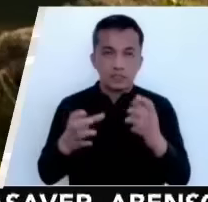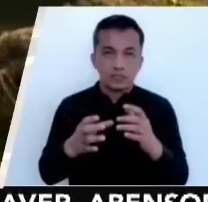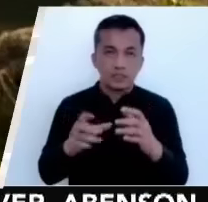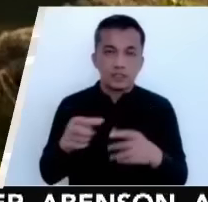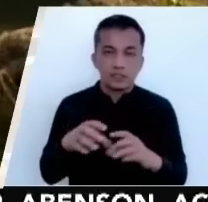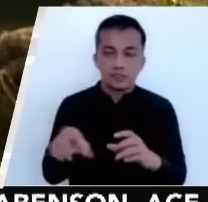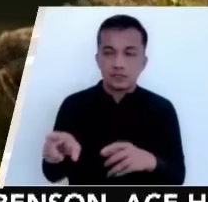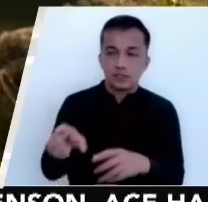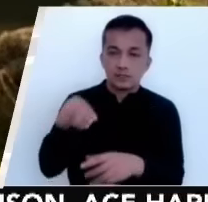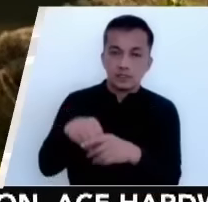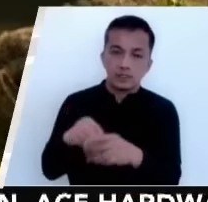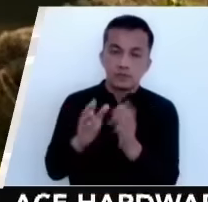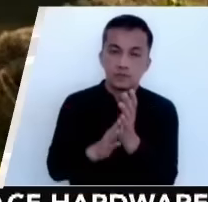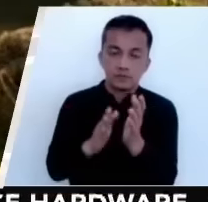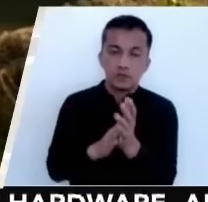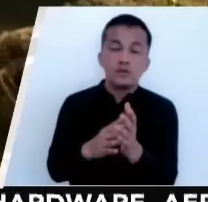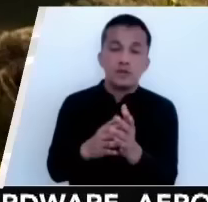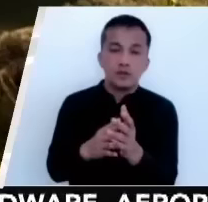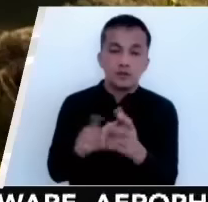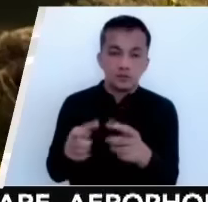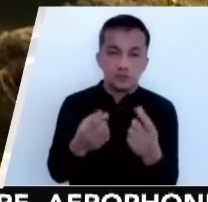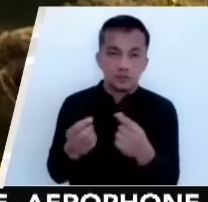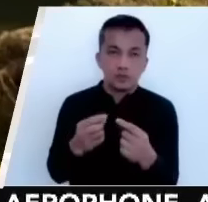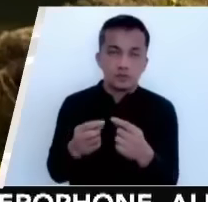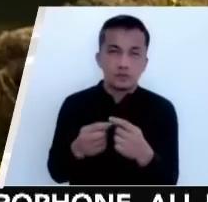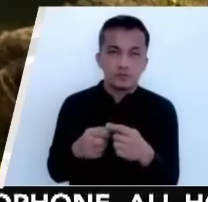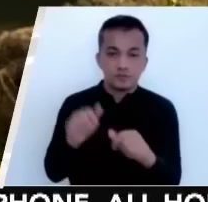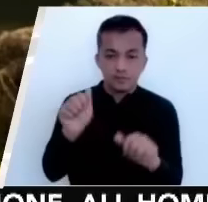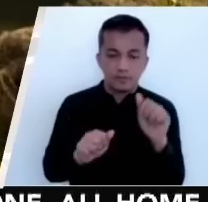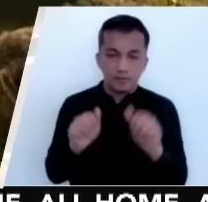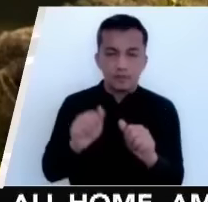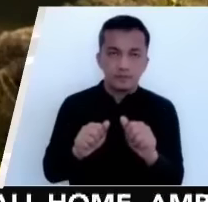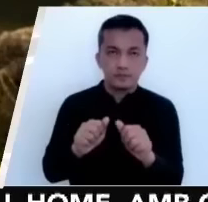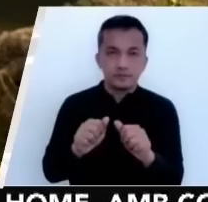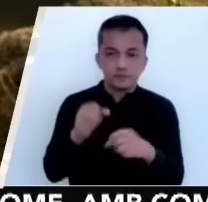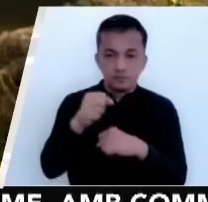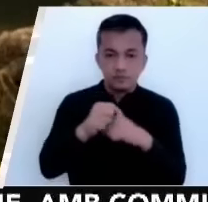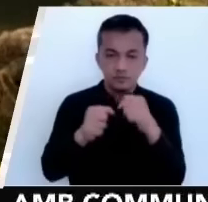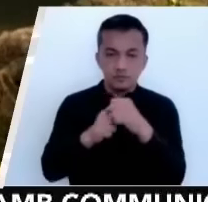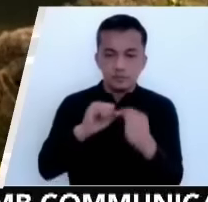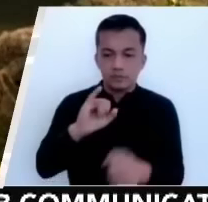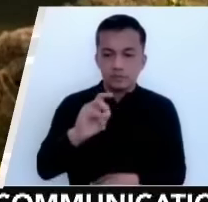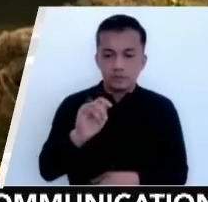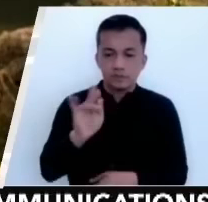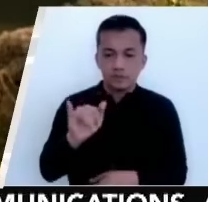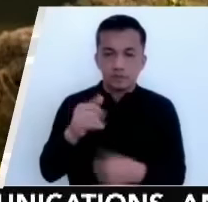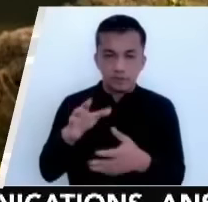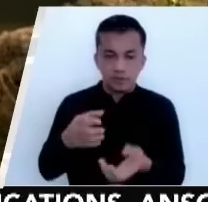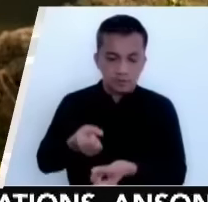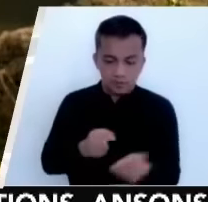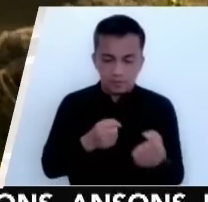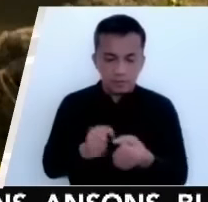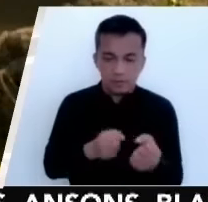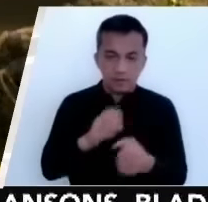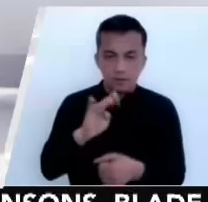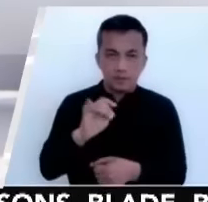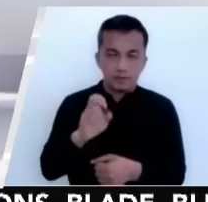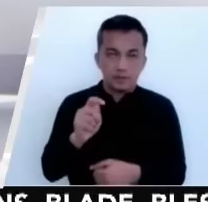compound habang isinasagawa pa ang assessment sa structural integrity matapos nga ang ginawang paghukay sa basement ng PNP.